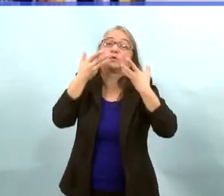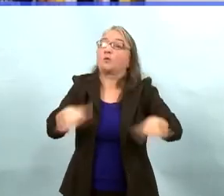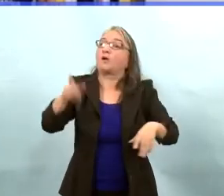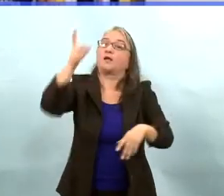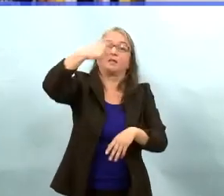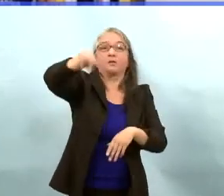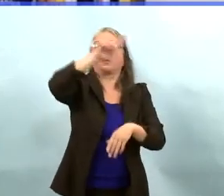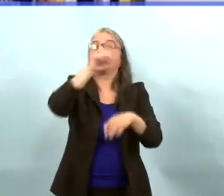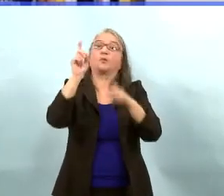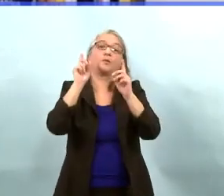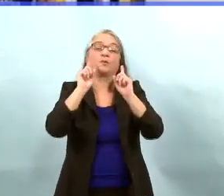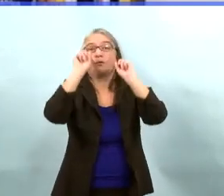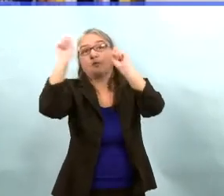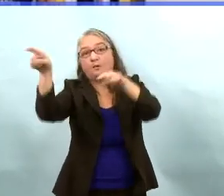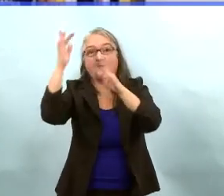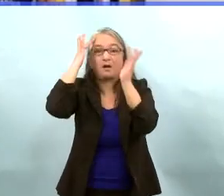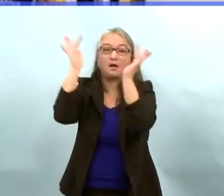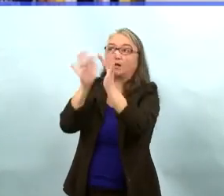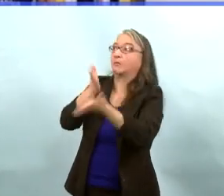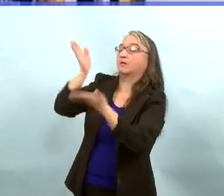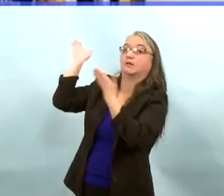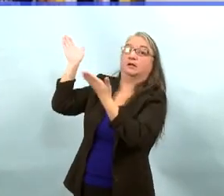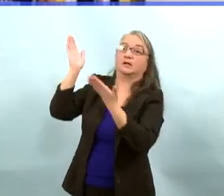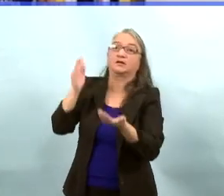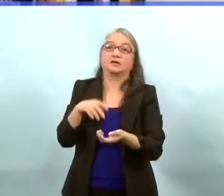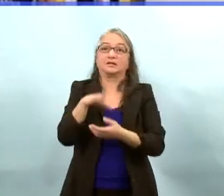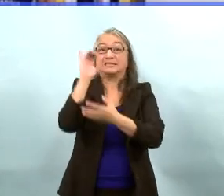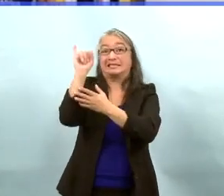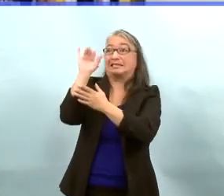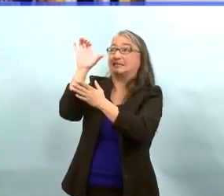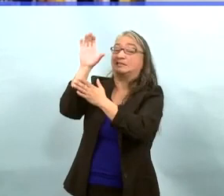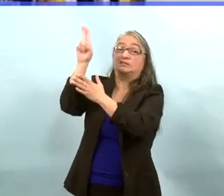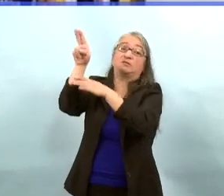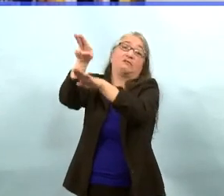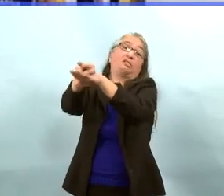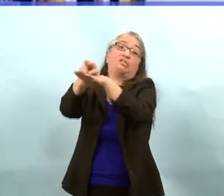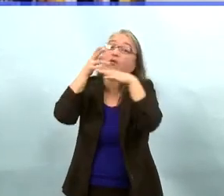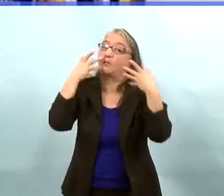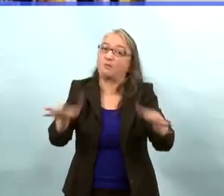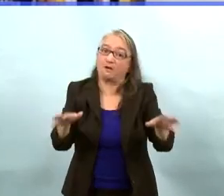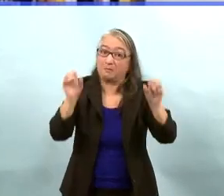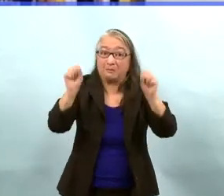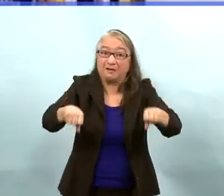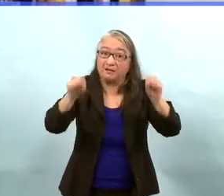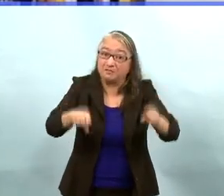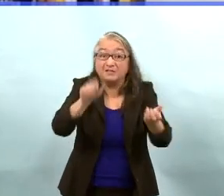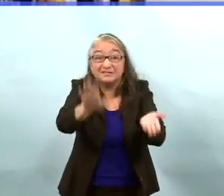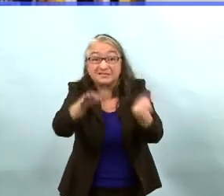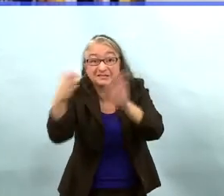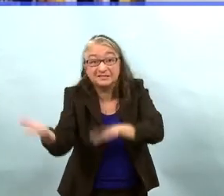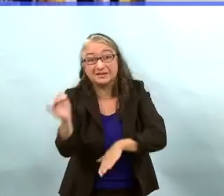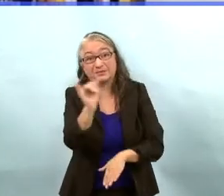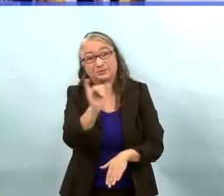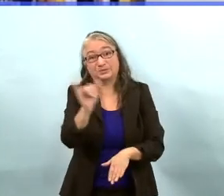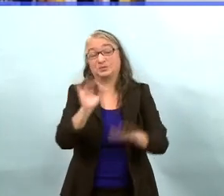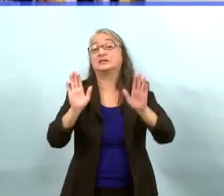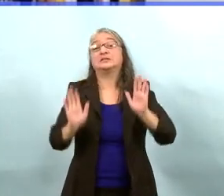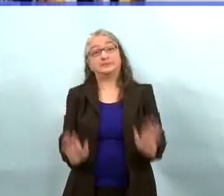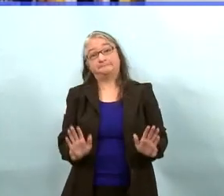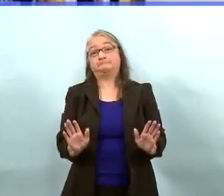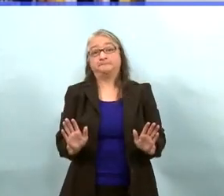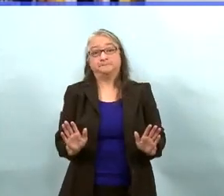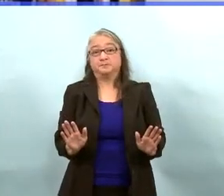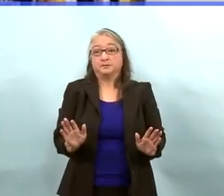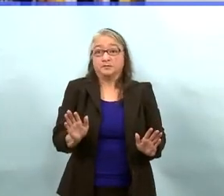intensifs. Et surtout, nous voulons protéger les gens contre la mort de ce virus. Et c'est ce qu'on continue à voir. Alors,